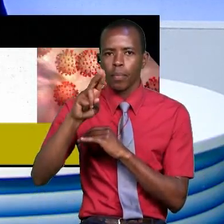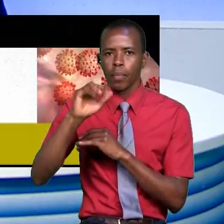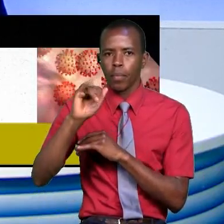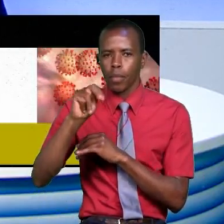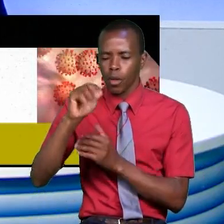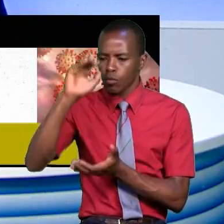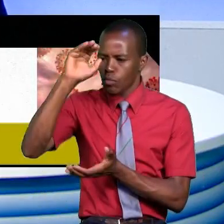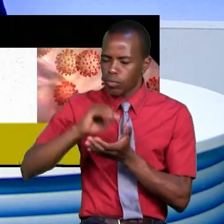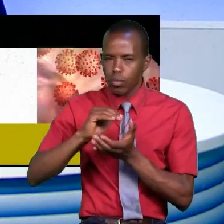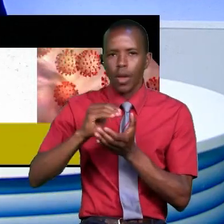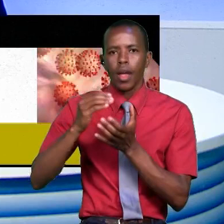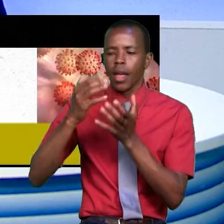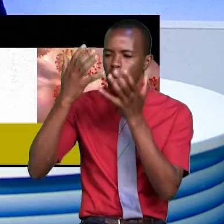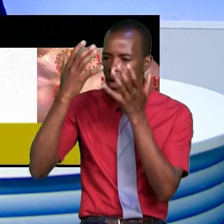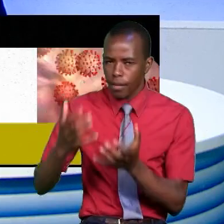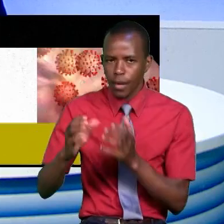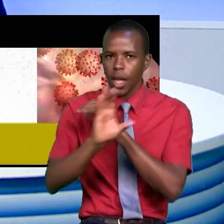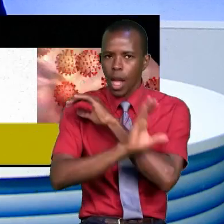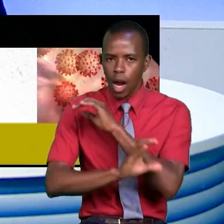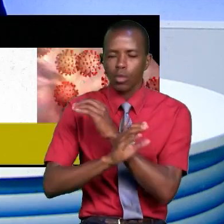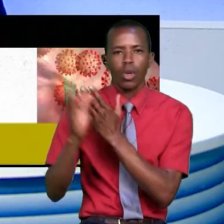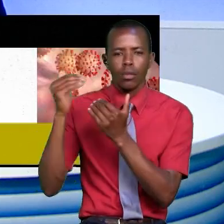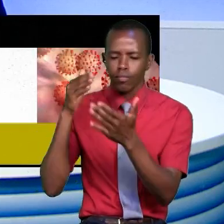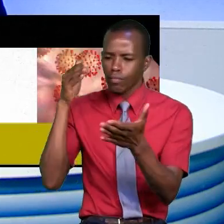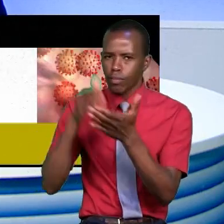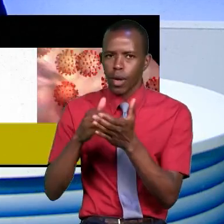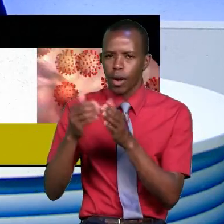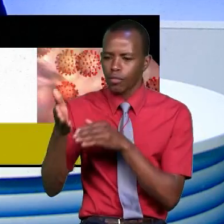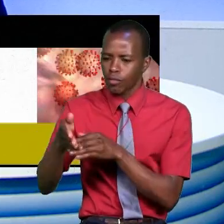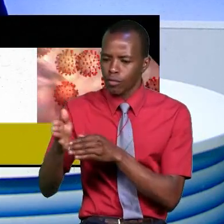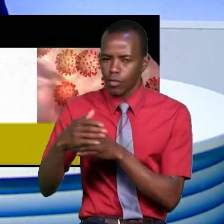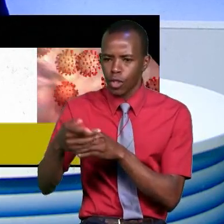hupungua kwa kasi mno. Nchi hiyo inatarajiwa kuweka marufuku ya uvuvi katika